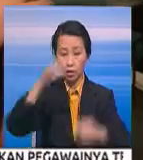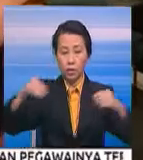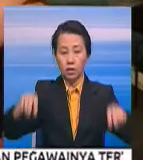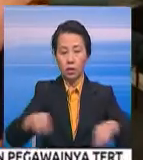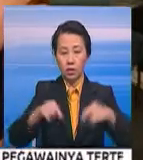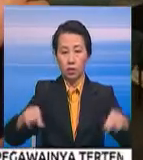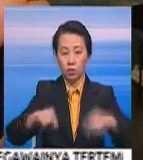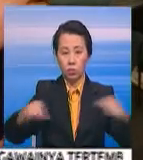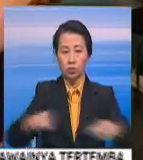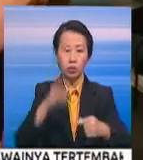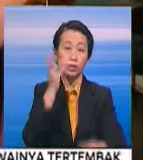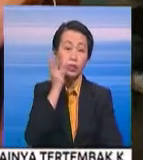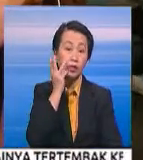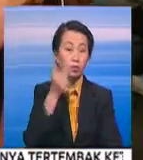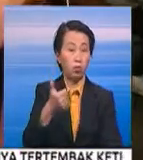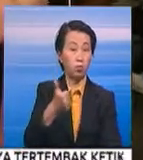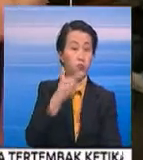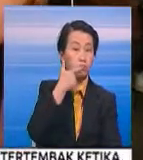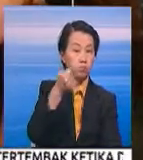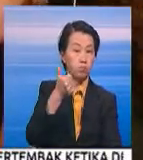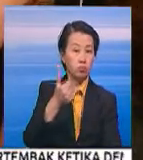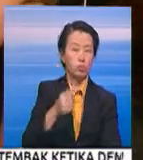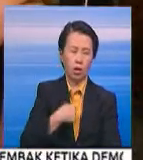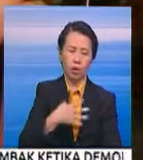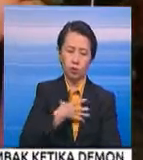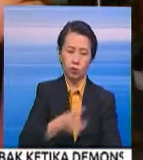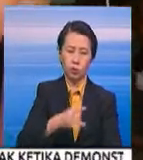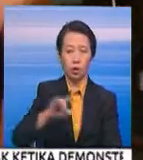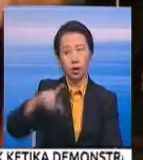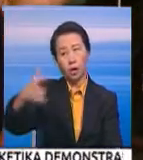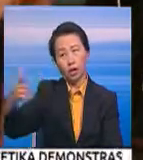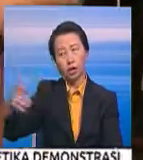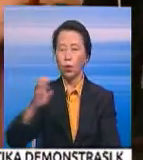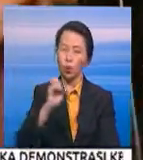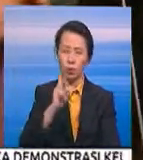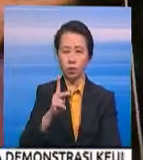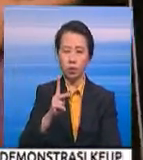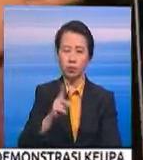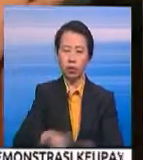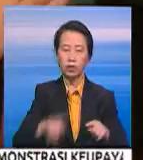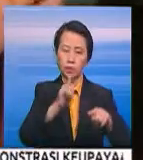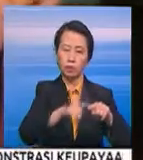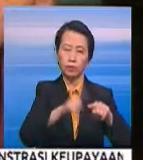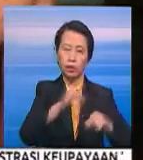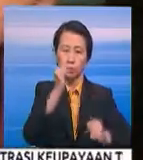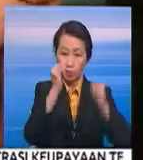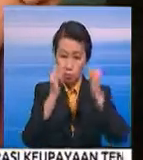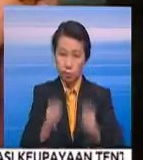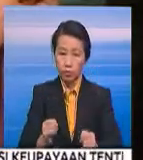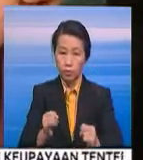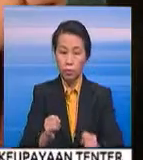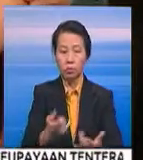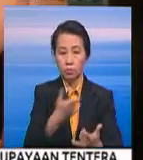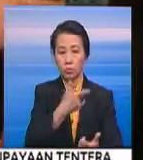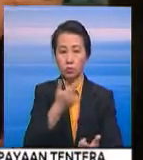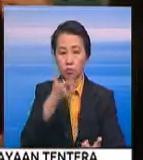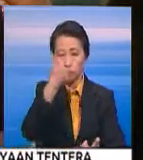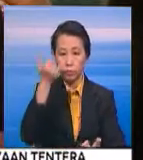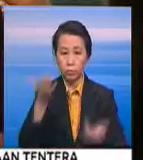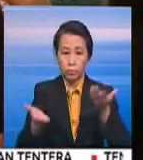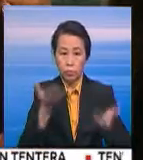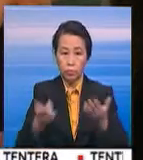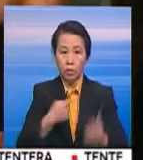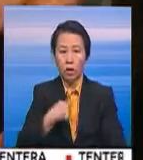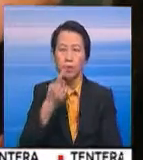itu favourite saya. The rest tu okey. But ini individual, jadi saya tak boleh sentuh lagi lah sebab mungkin taste